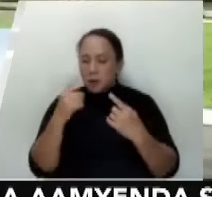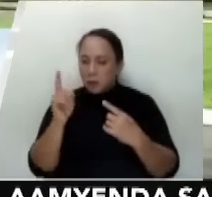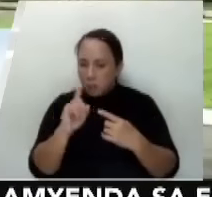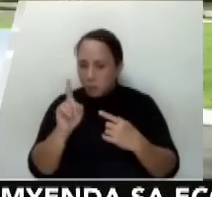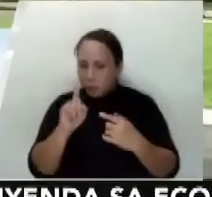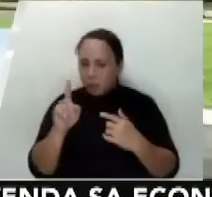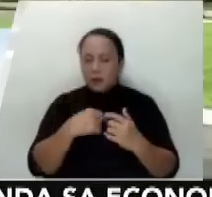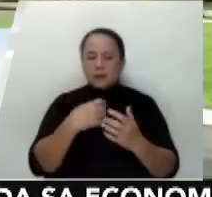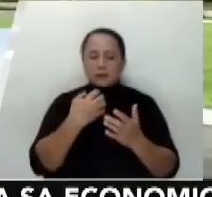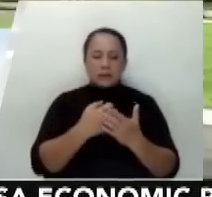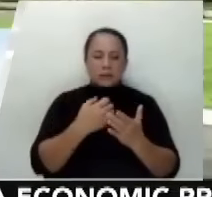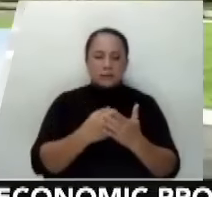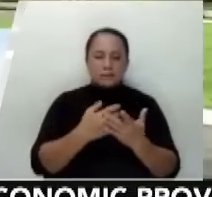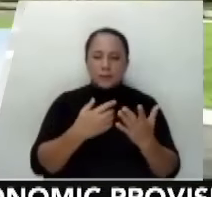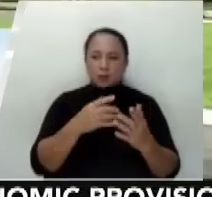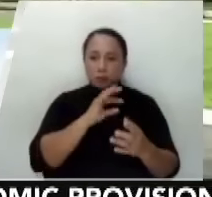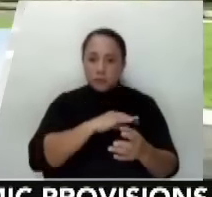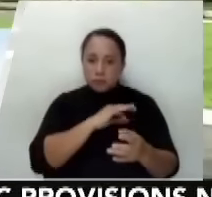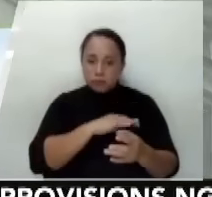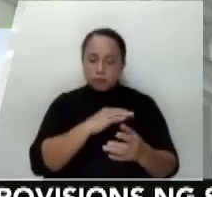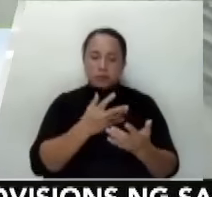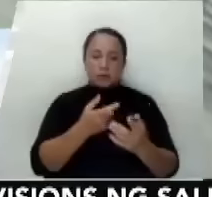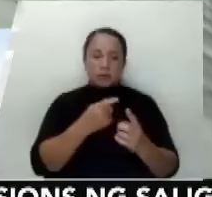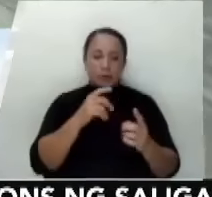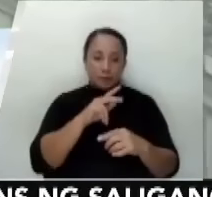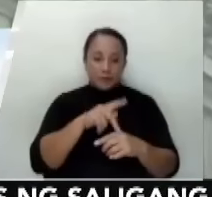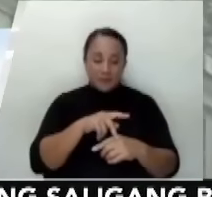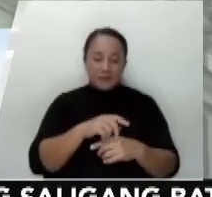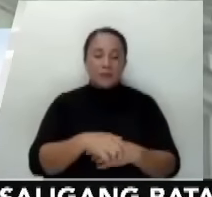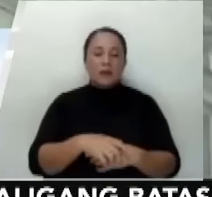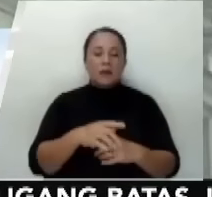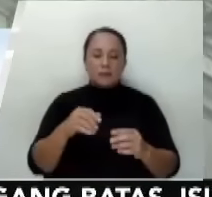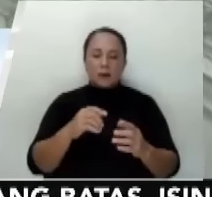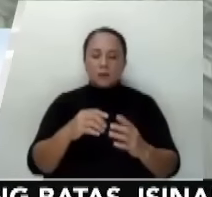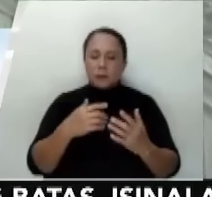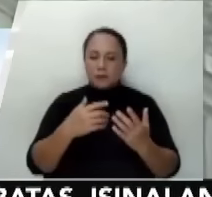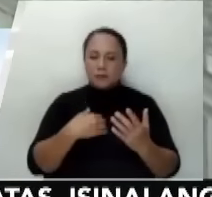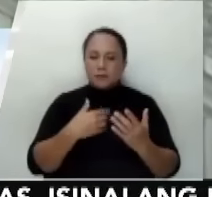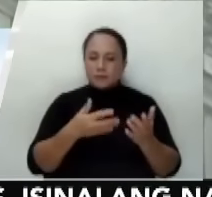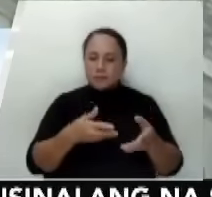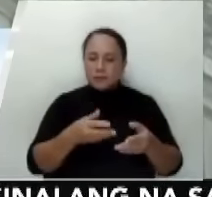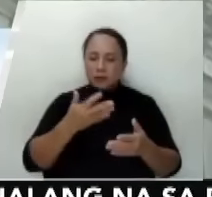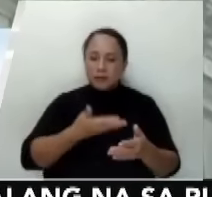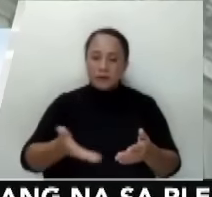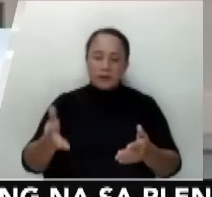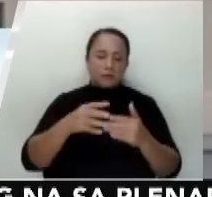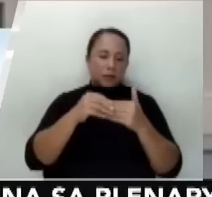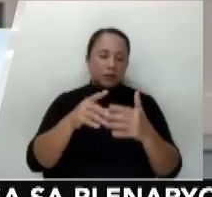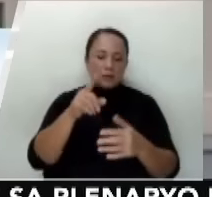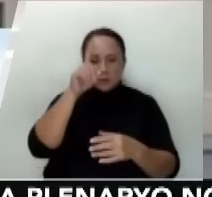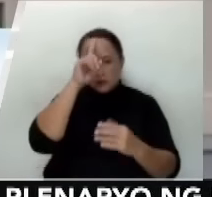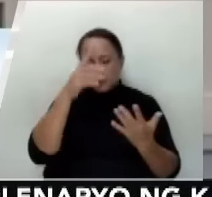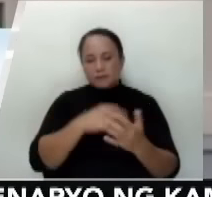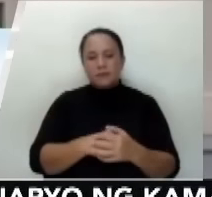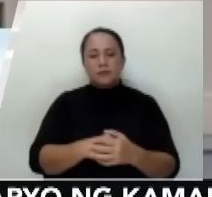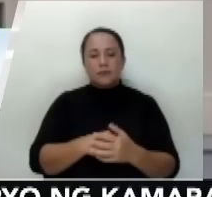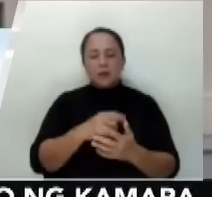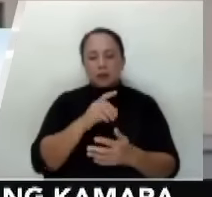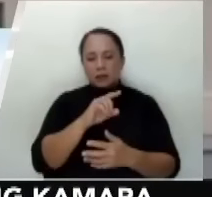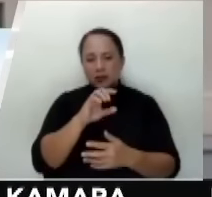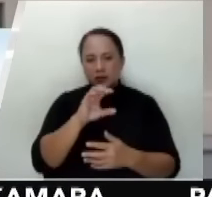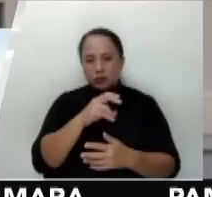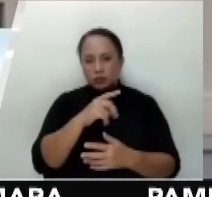agreements na makukuha ang Pilipinas sa mga pagbisitang ito ng Pangulo, pagpapaunlak din ito sa mga imbitasyon ng mga leader ng Germany at Czech Republic para sa Pangulo ng